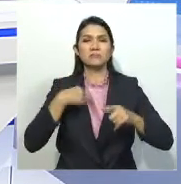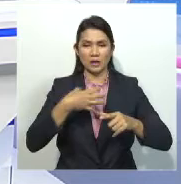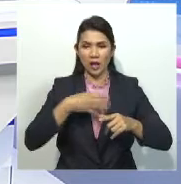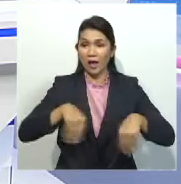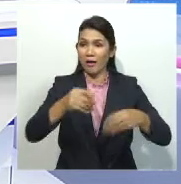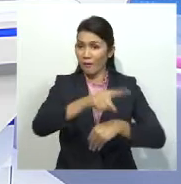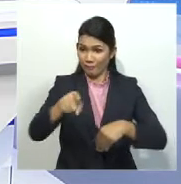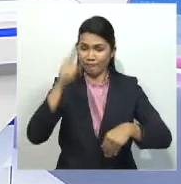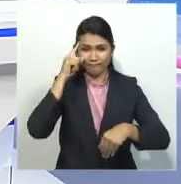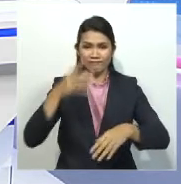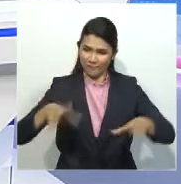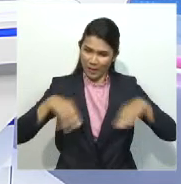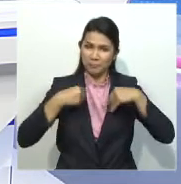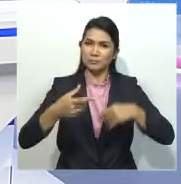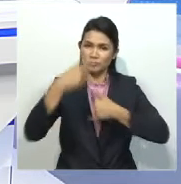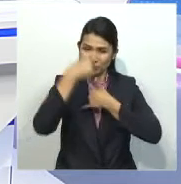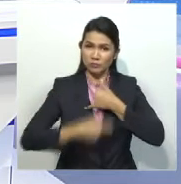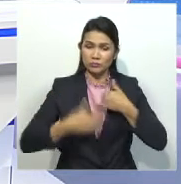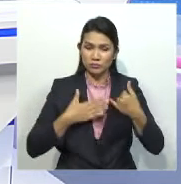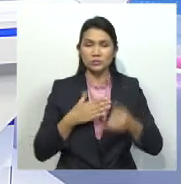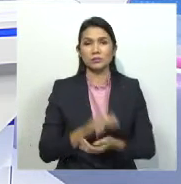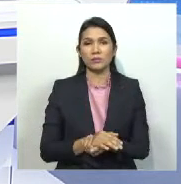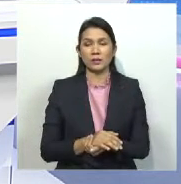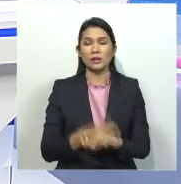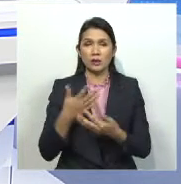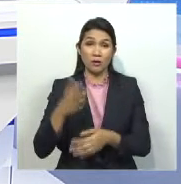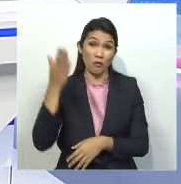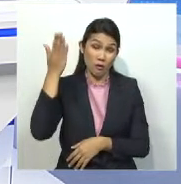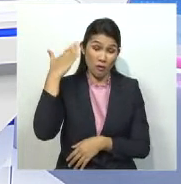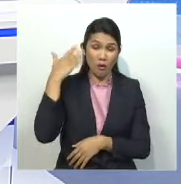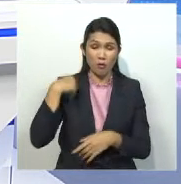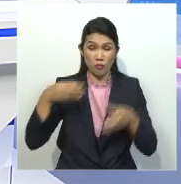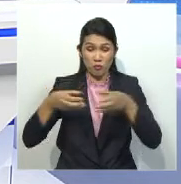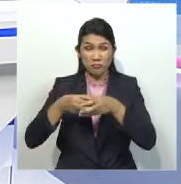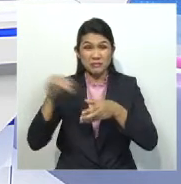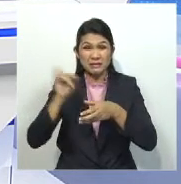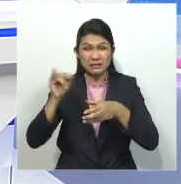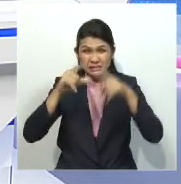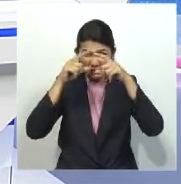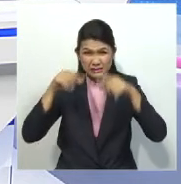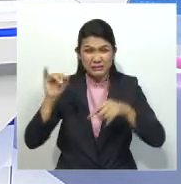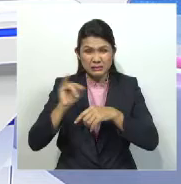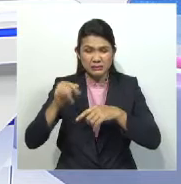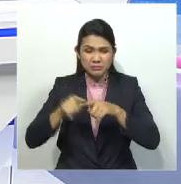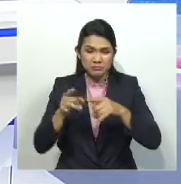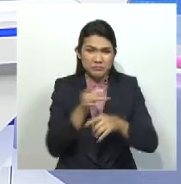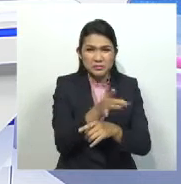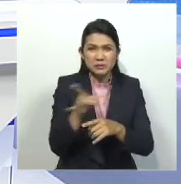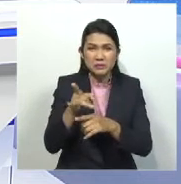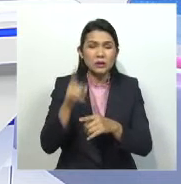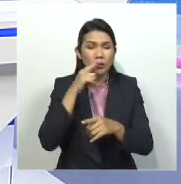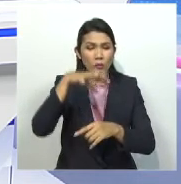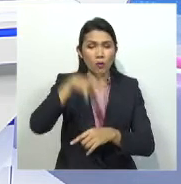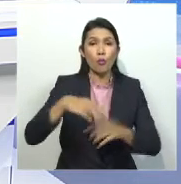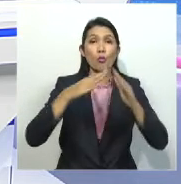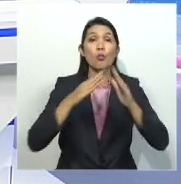ขณะที่การติดตามคดีนะครับกลุ่มคนร้ายที่ไปลอบก่อเหตุที่วัดรัตนานุภาพล่าสุดทางรองผู้บั